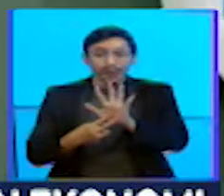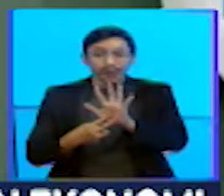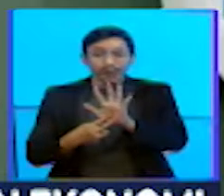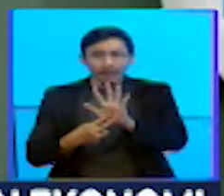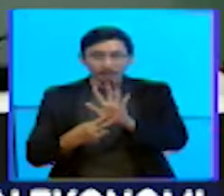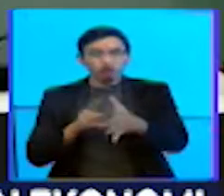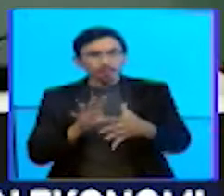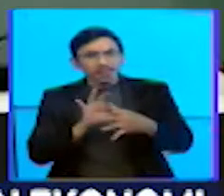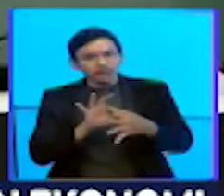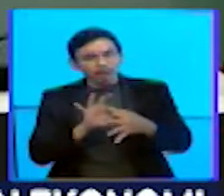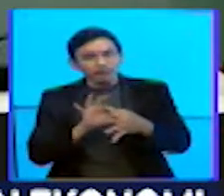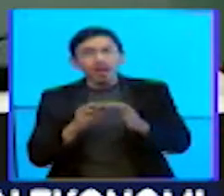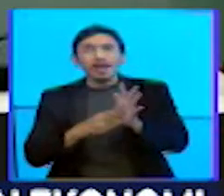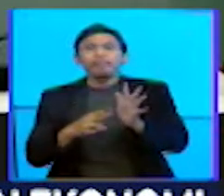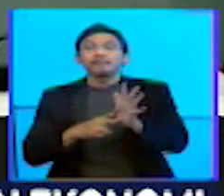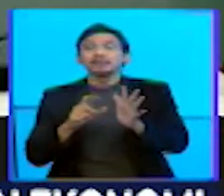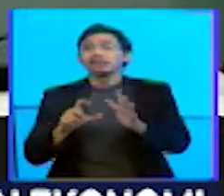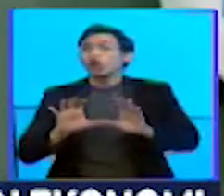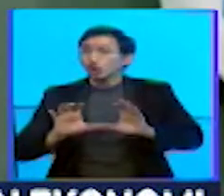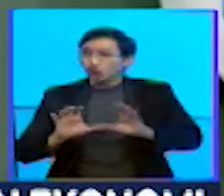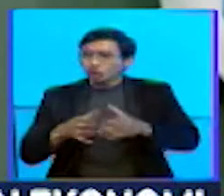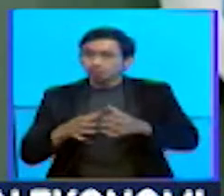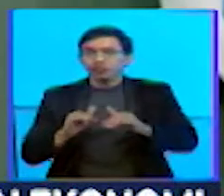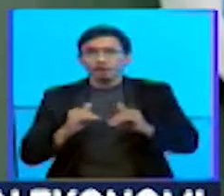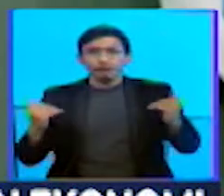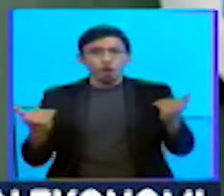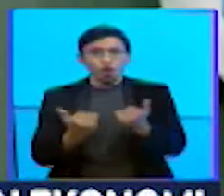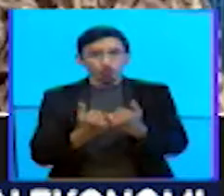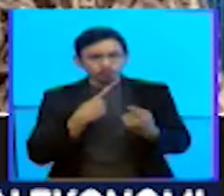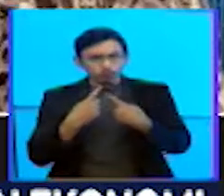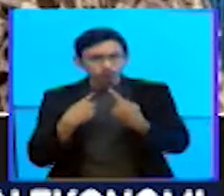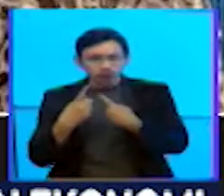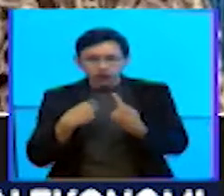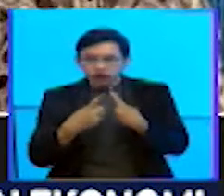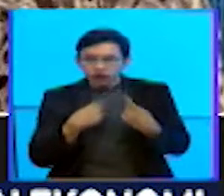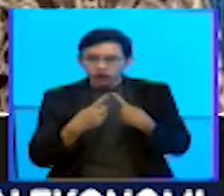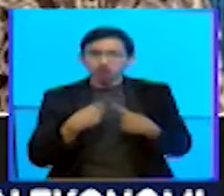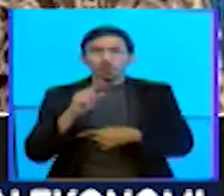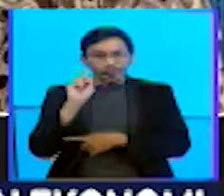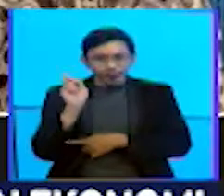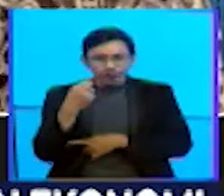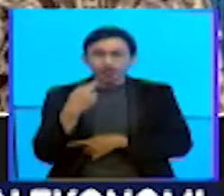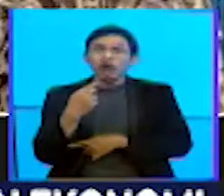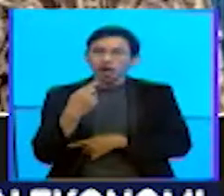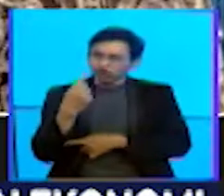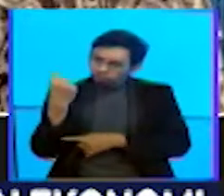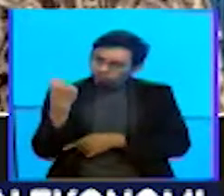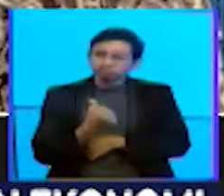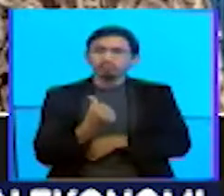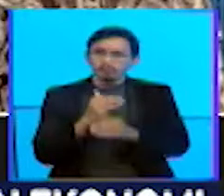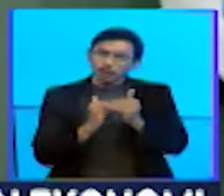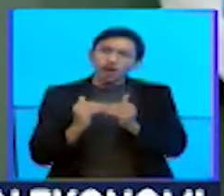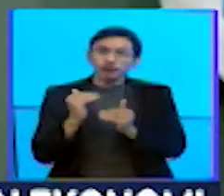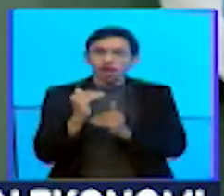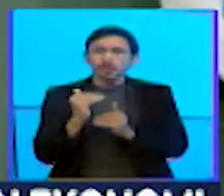Investor Forum 2021 menegaskan, selain peningkatan investasi, juga diperlukan penambahan lapangan kerja.